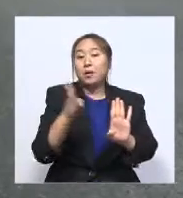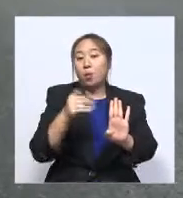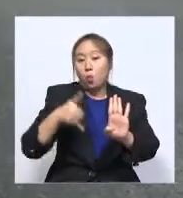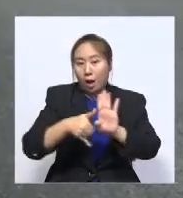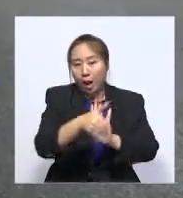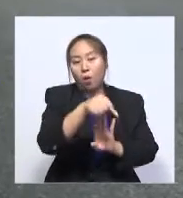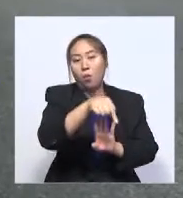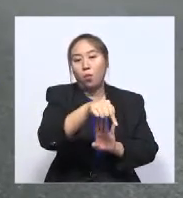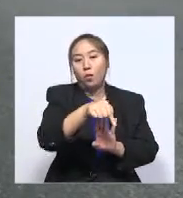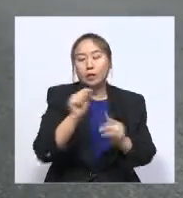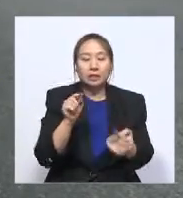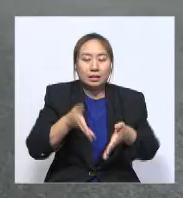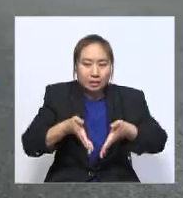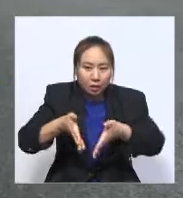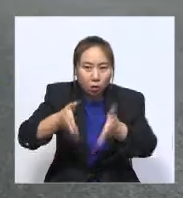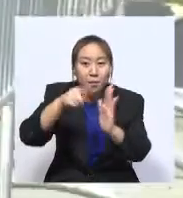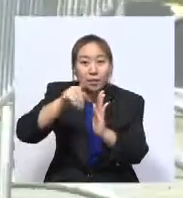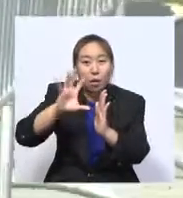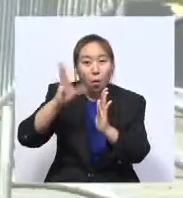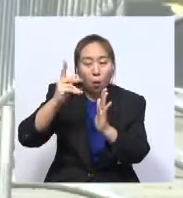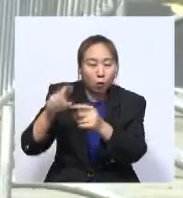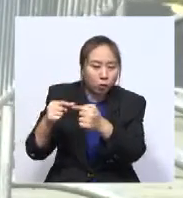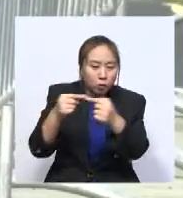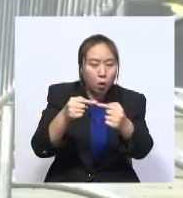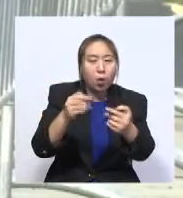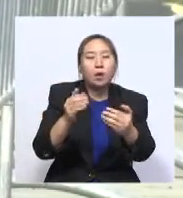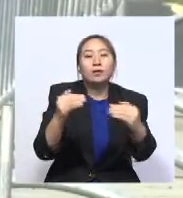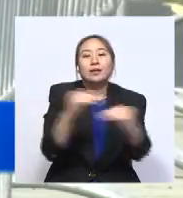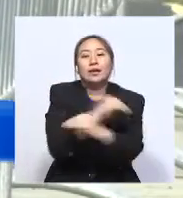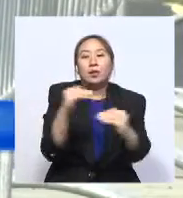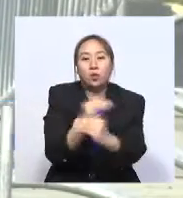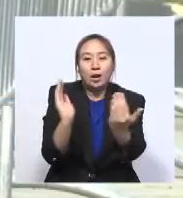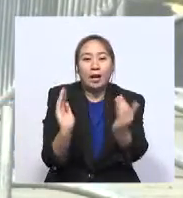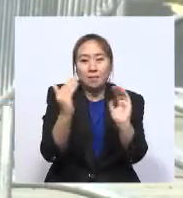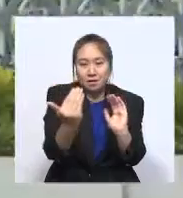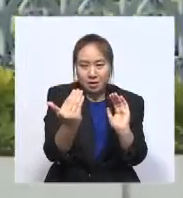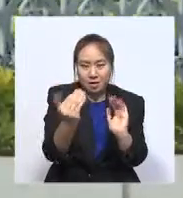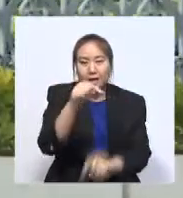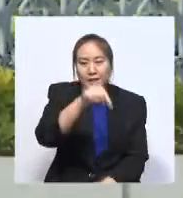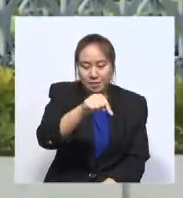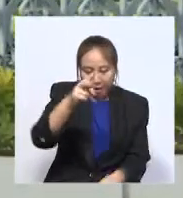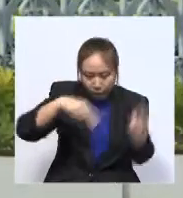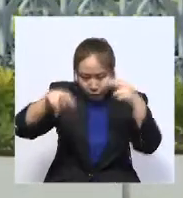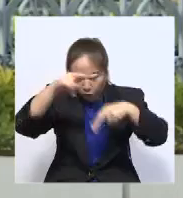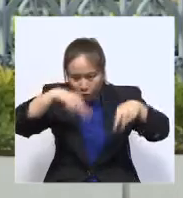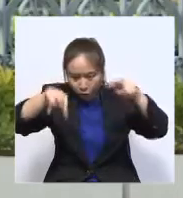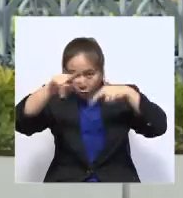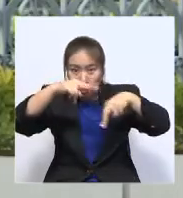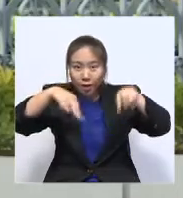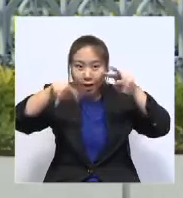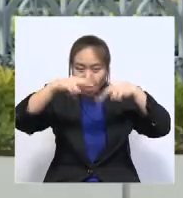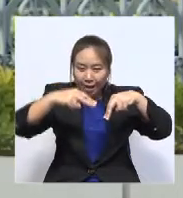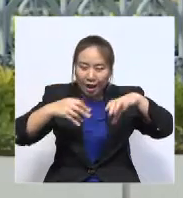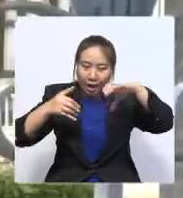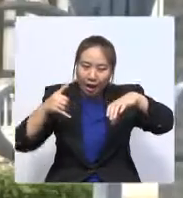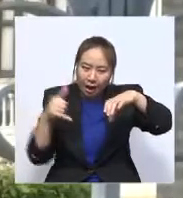จนถึงถนนพิษณุโลกนะครับเชื่อมไปยังถนนราชดำเนินนอกพร้อมกับมีการเข้มงวดเข้าออกทำเนียบรัฐบาลประสานตำรว